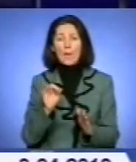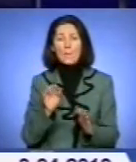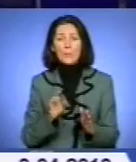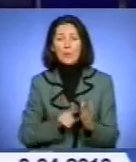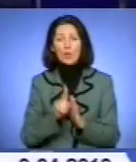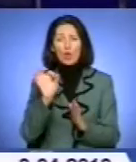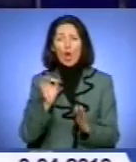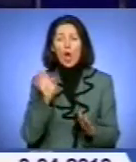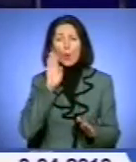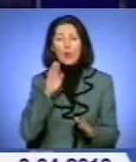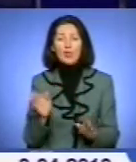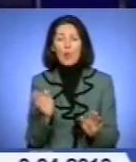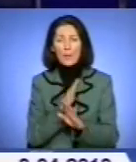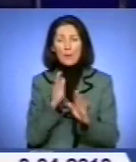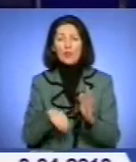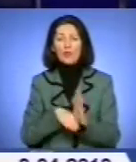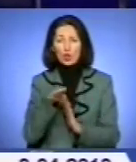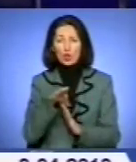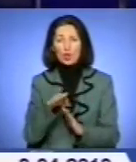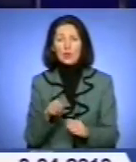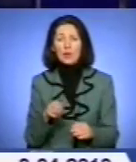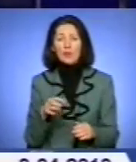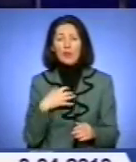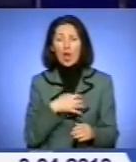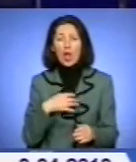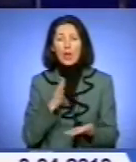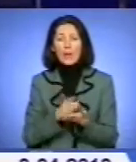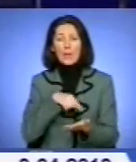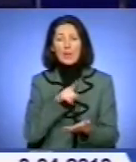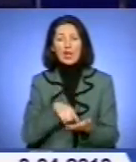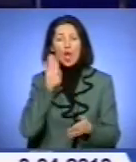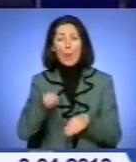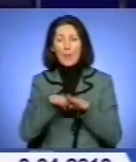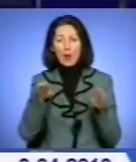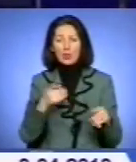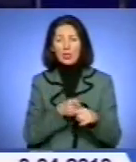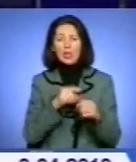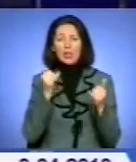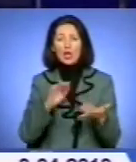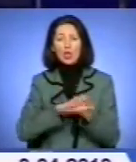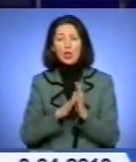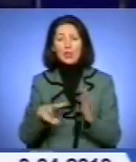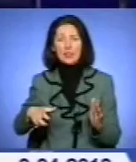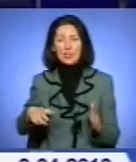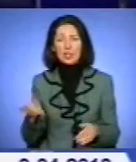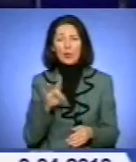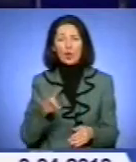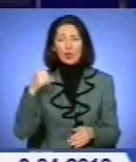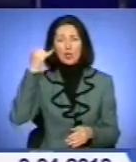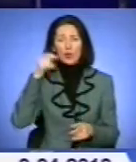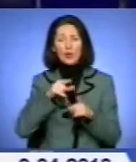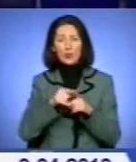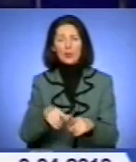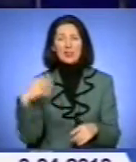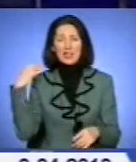питання паводків та повені в області. Яка ситуація зараз у Заліщицькому районі? Телефоном розповість із Заліщиків начальник відділу з